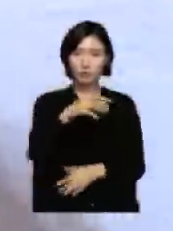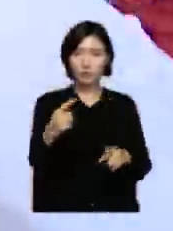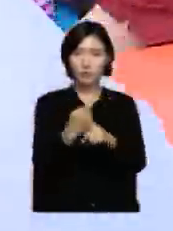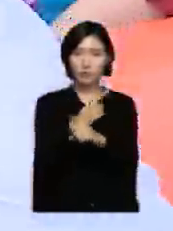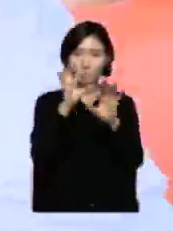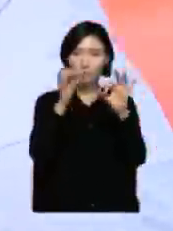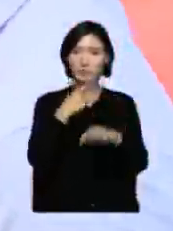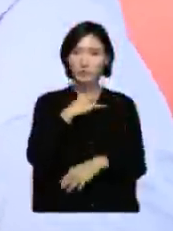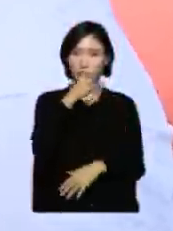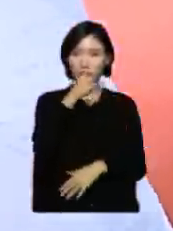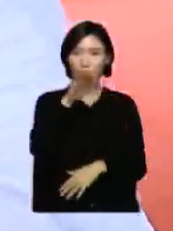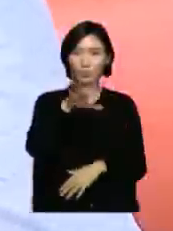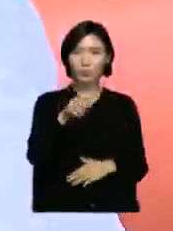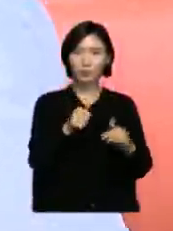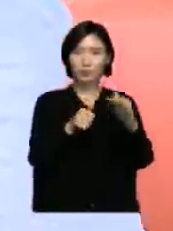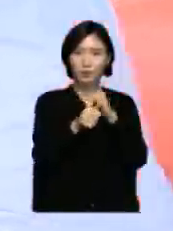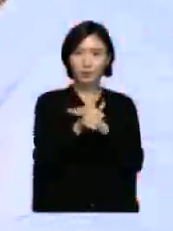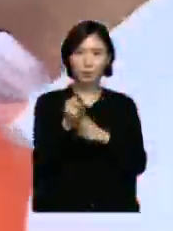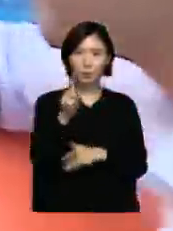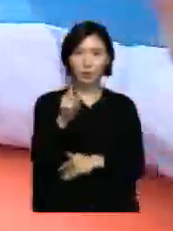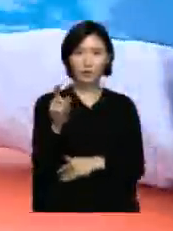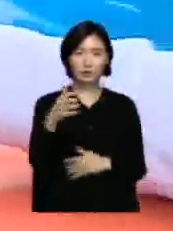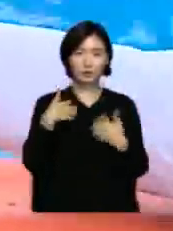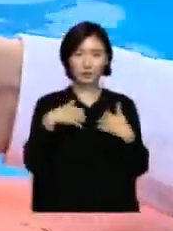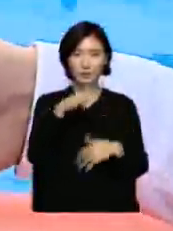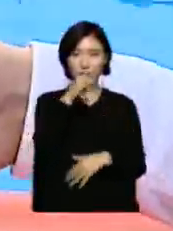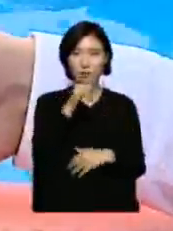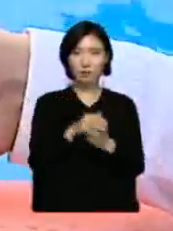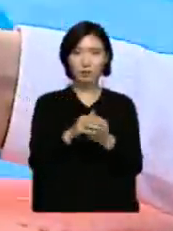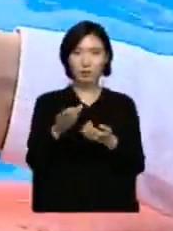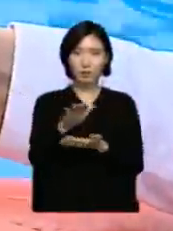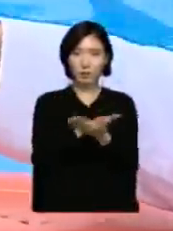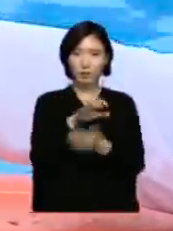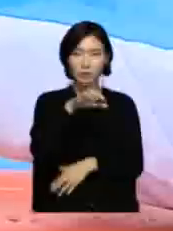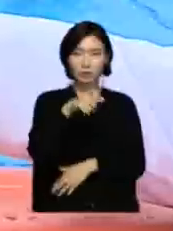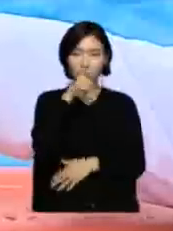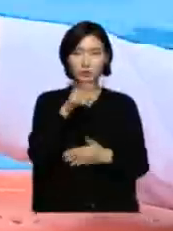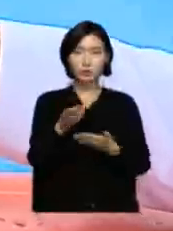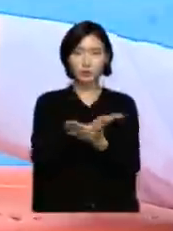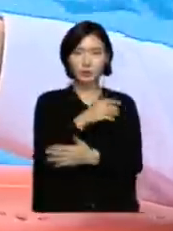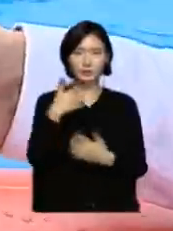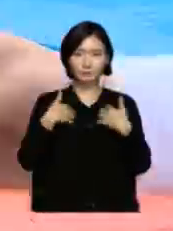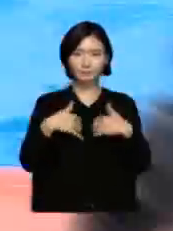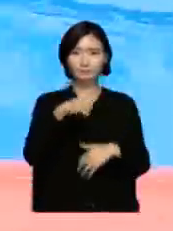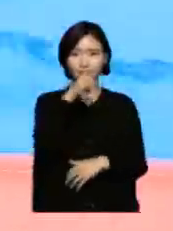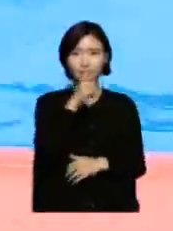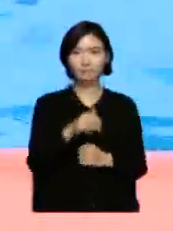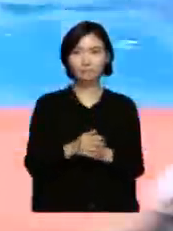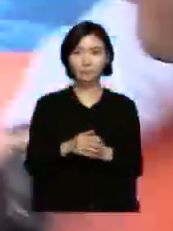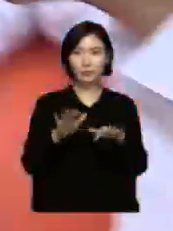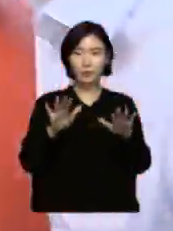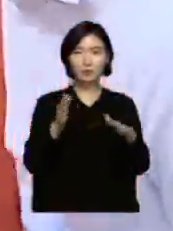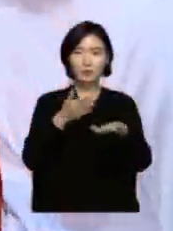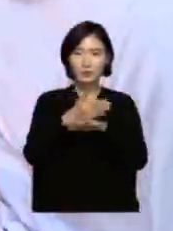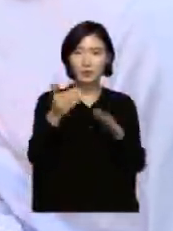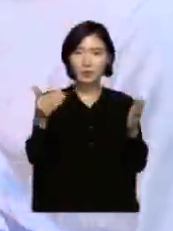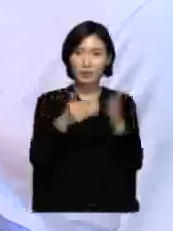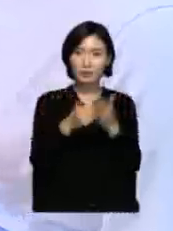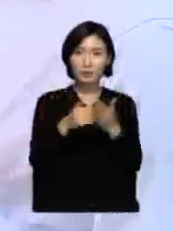아니요. 오늘 와보니까 어떤 것들이 제일 재밌는 것 같아요? 놀이터하고 물놀이가 재밌었어요. 그래요? 오늘 늦게까지 있을